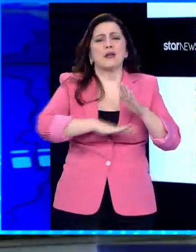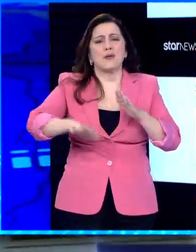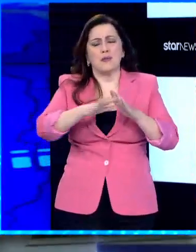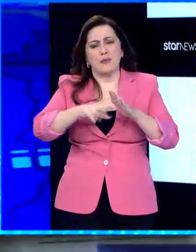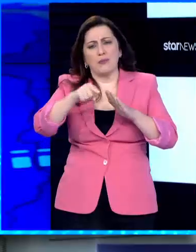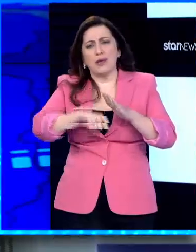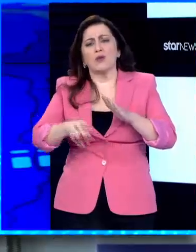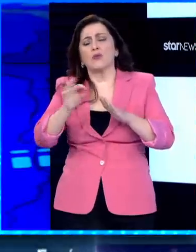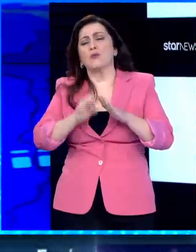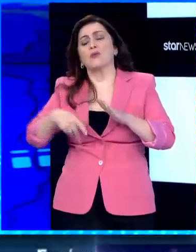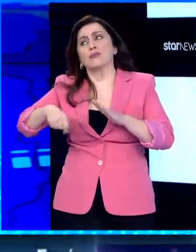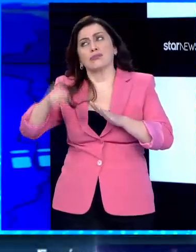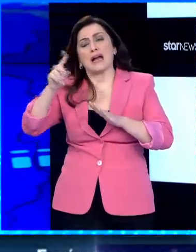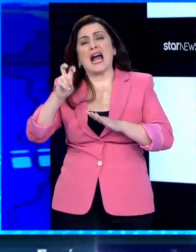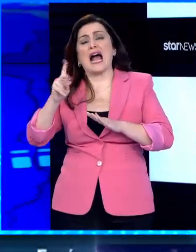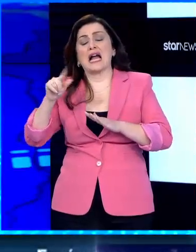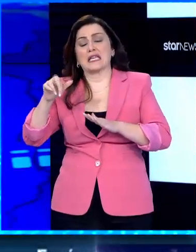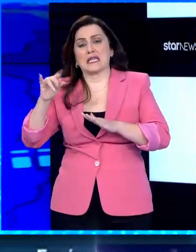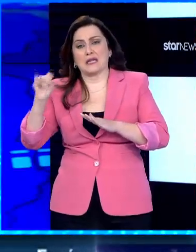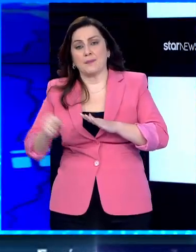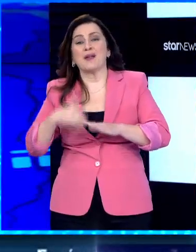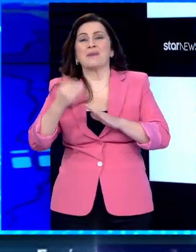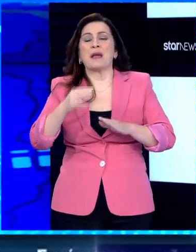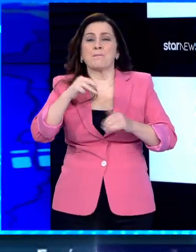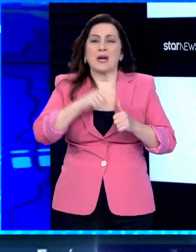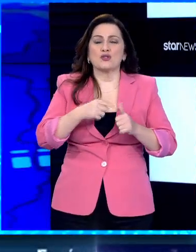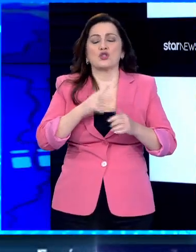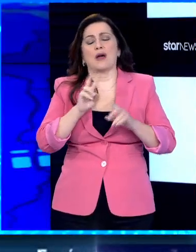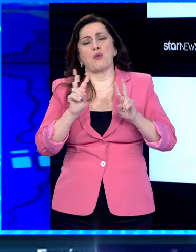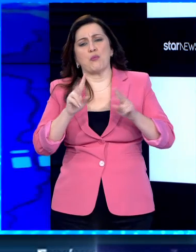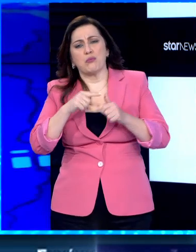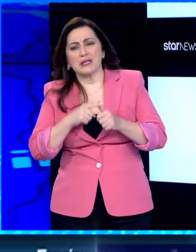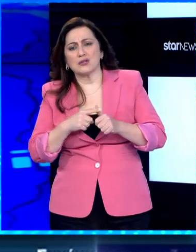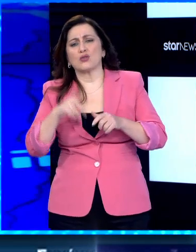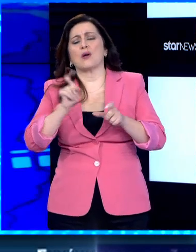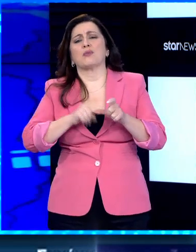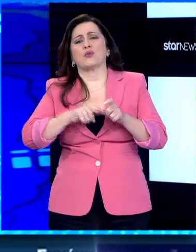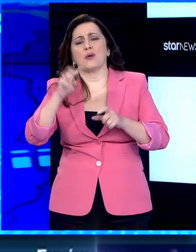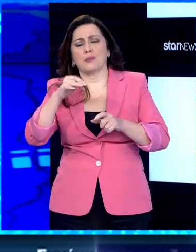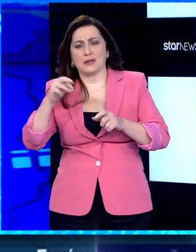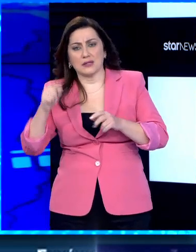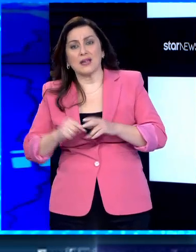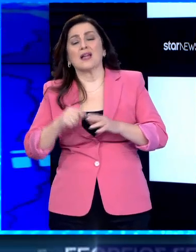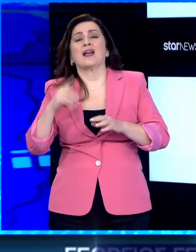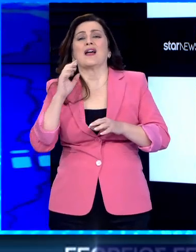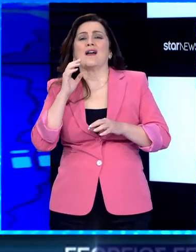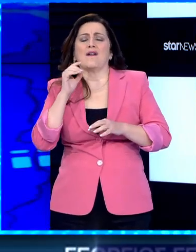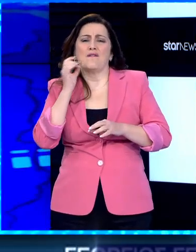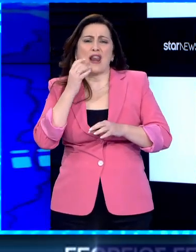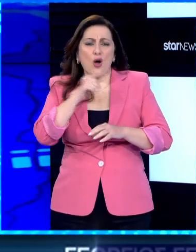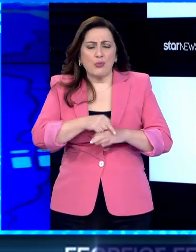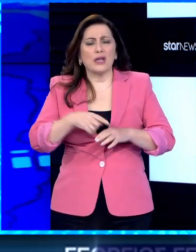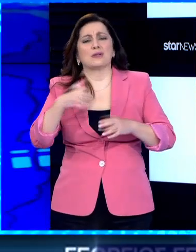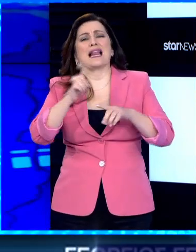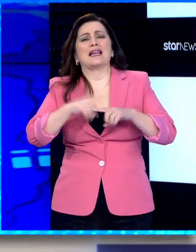Χάγη. Ακολούθησαν ο κύριος Μάντζος από το ΠΑΣΟΚ, ο κύριος Μαρίνος από το Κομμουνιστικό Κόμμα, ο κύριος Βελόπουλος από την Ελληνική Λύση, ο κύριος Στίγκας από